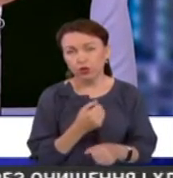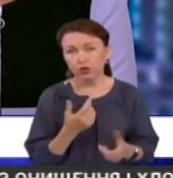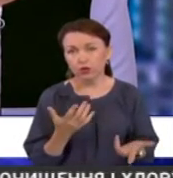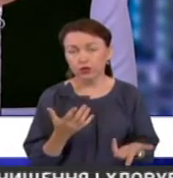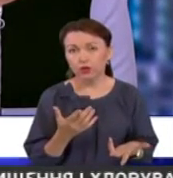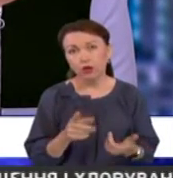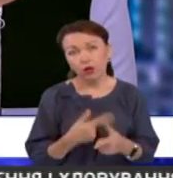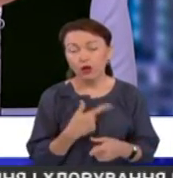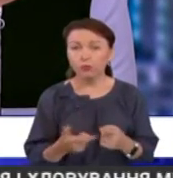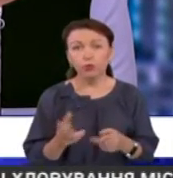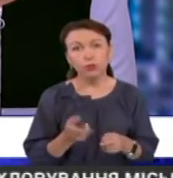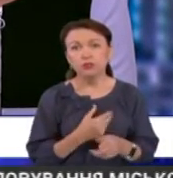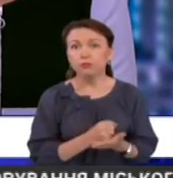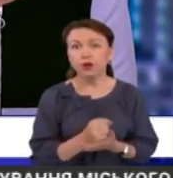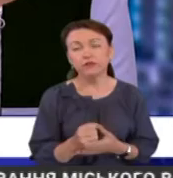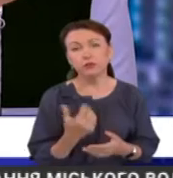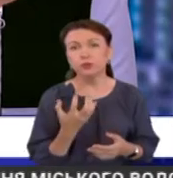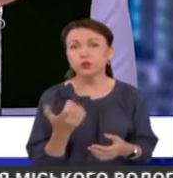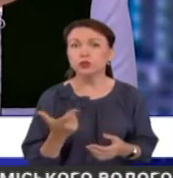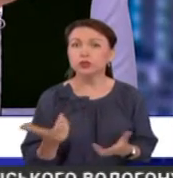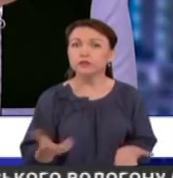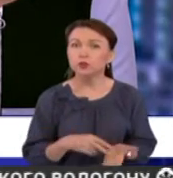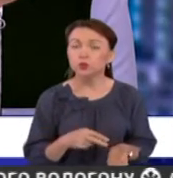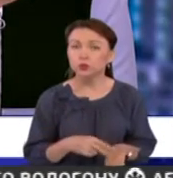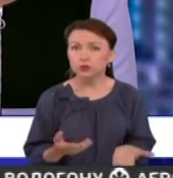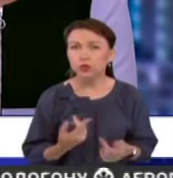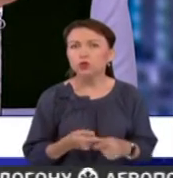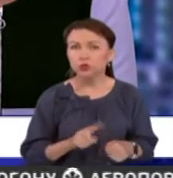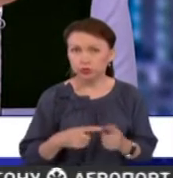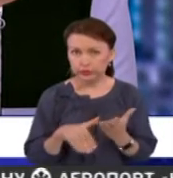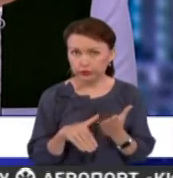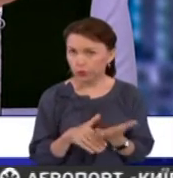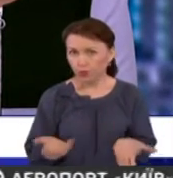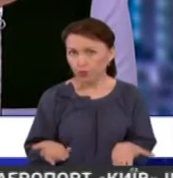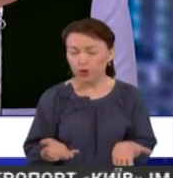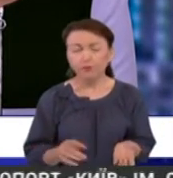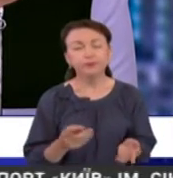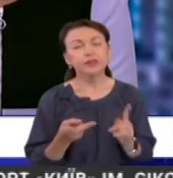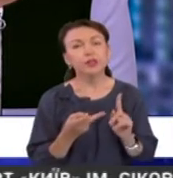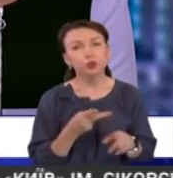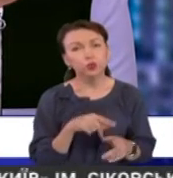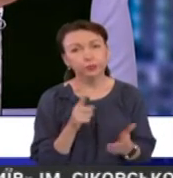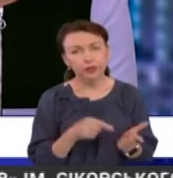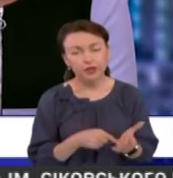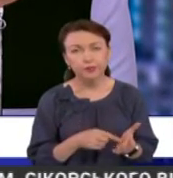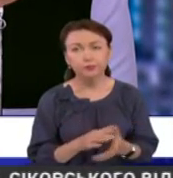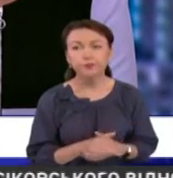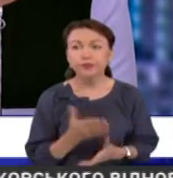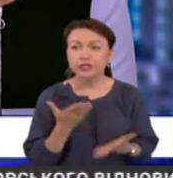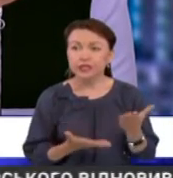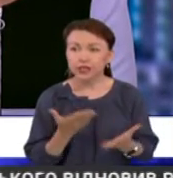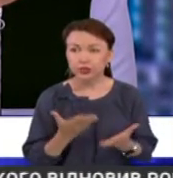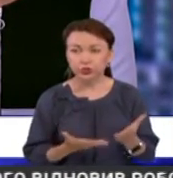направлення. Як це так? Це така у вас самодопомога? Це перше питання. І друге питання. Якщо я